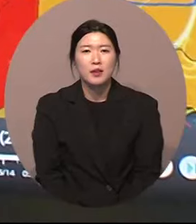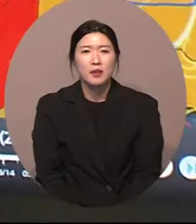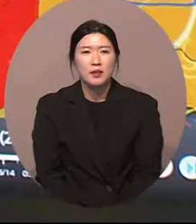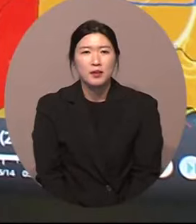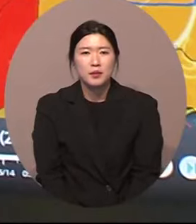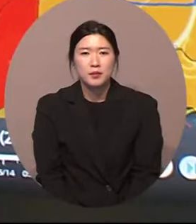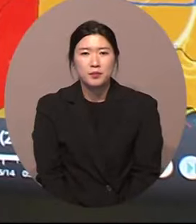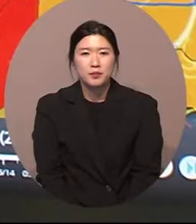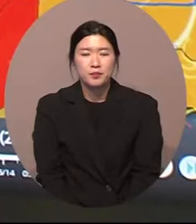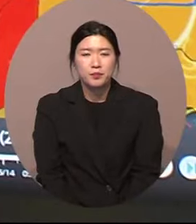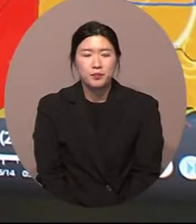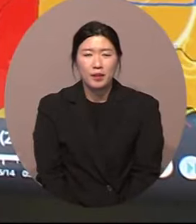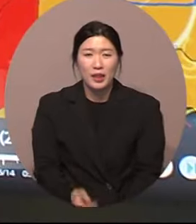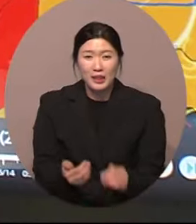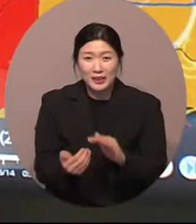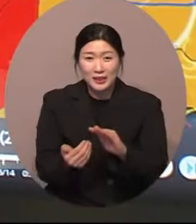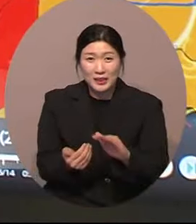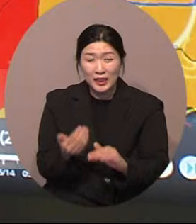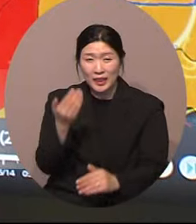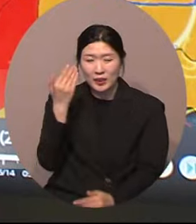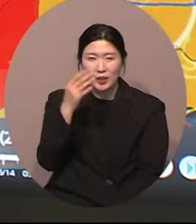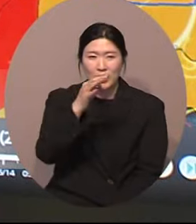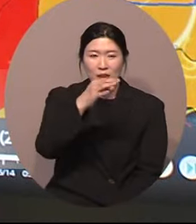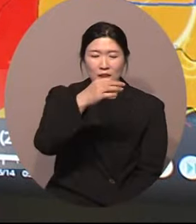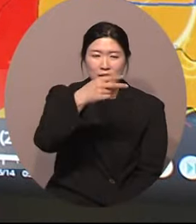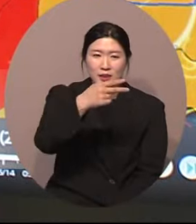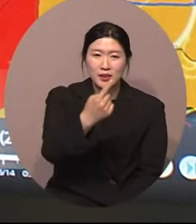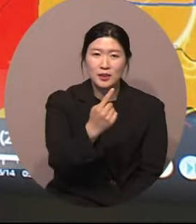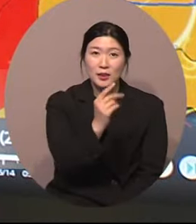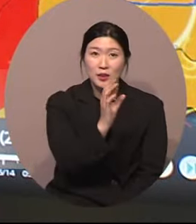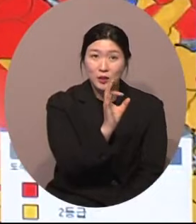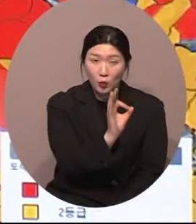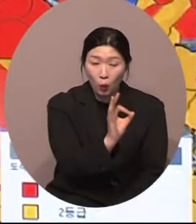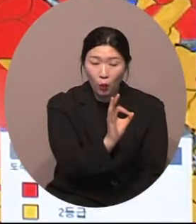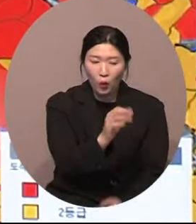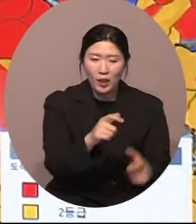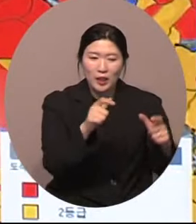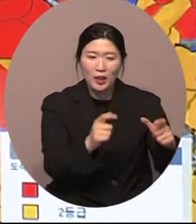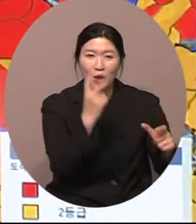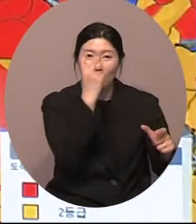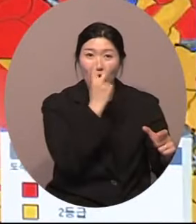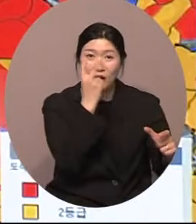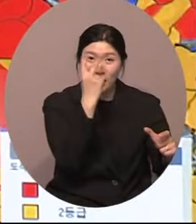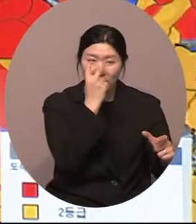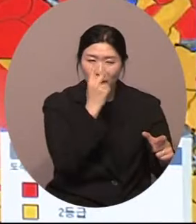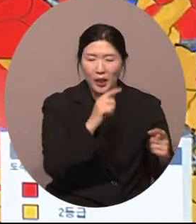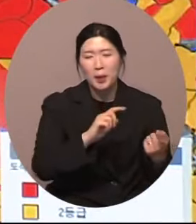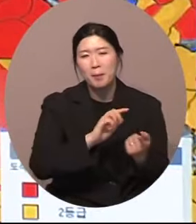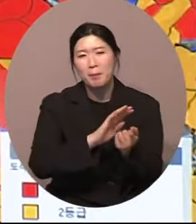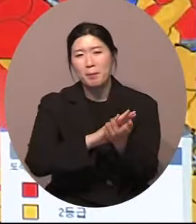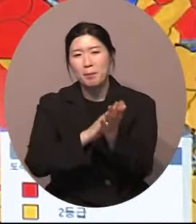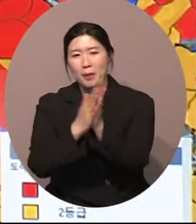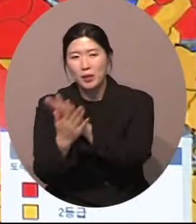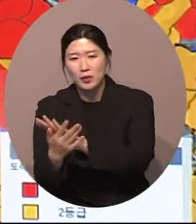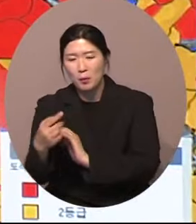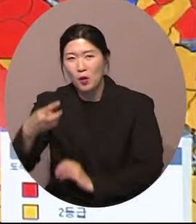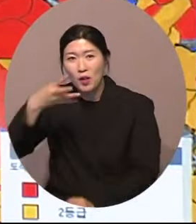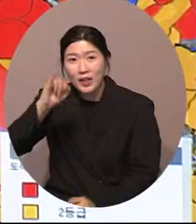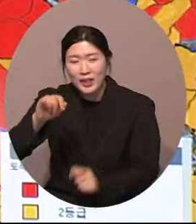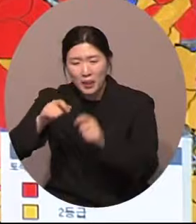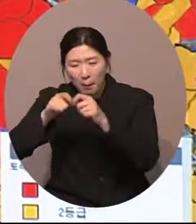발송됐습니다 기존에는 음면동 단위까지 표시했던 산사태 위험도가 올해부터는 리 단위까지